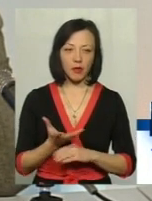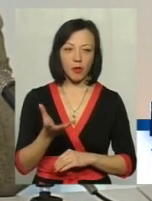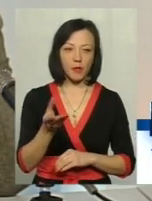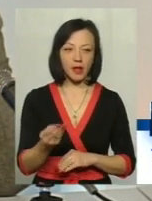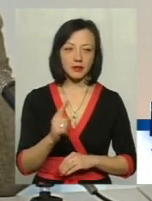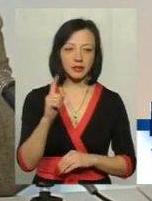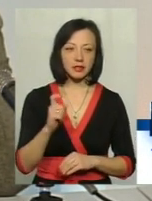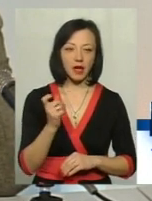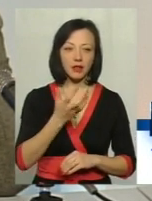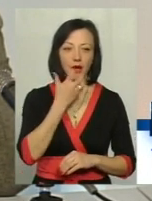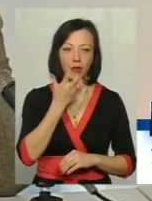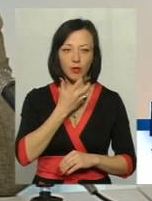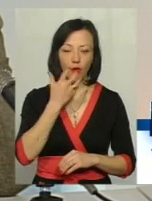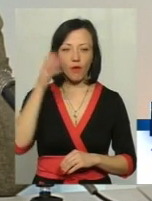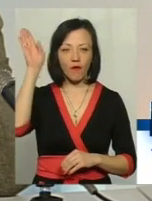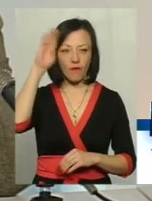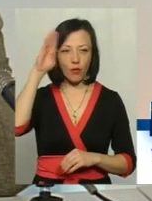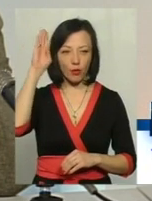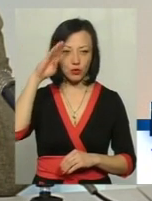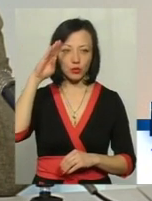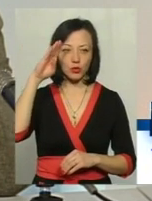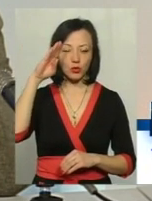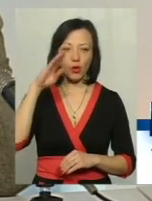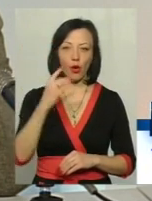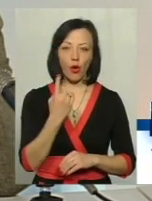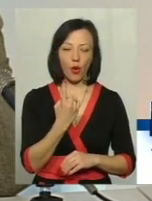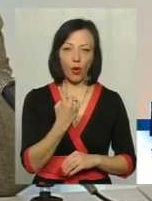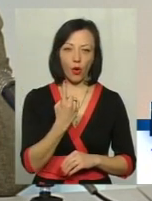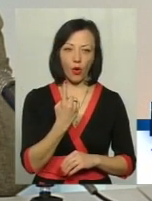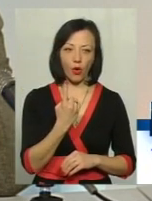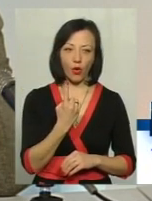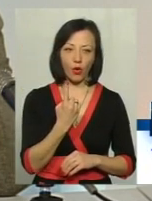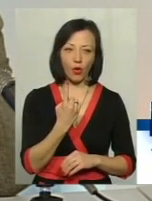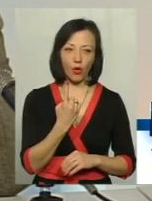за тепло, воду один